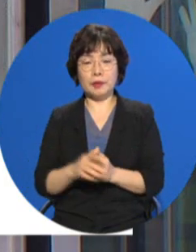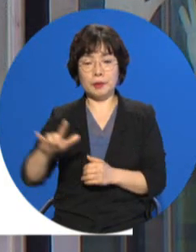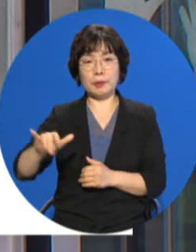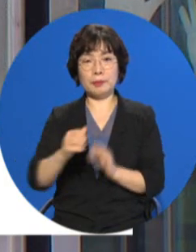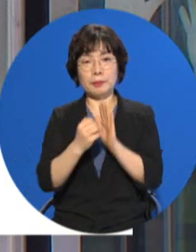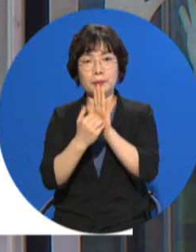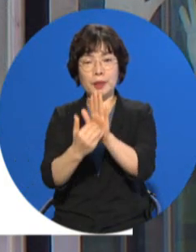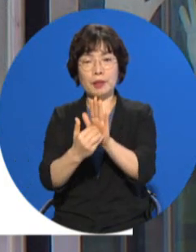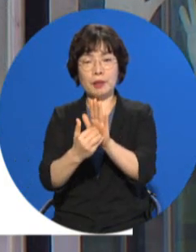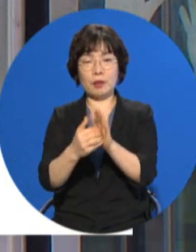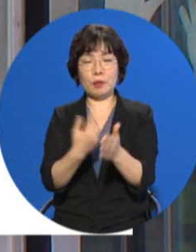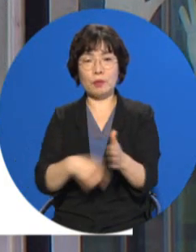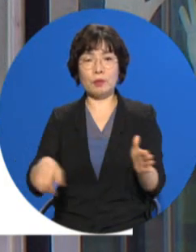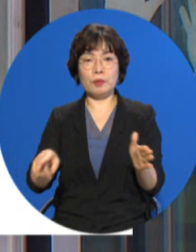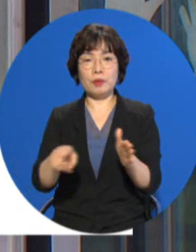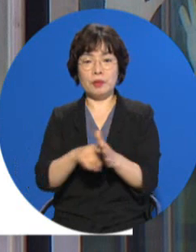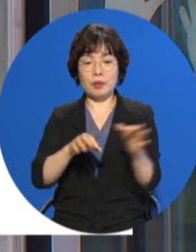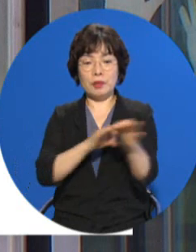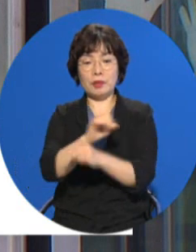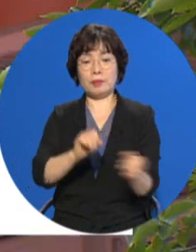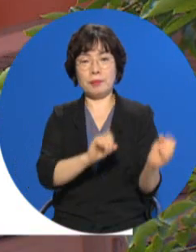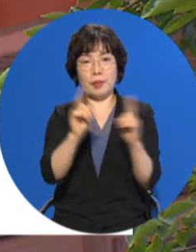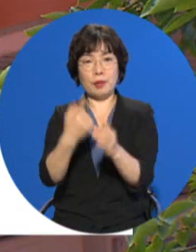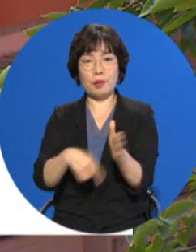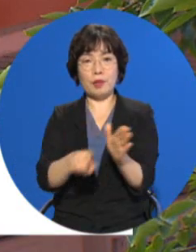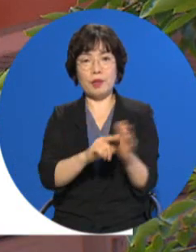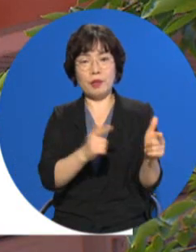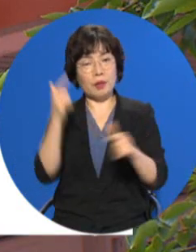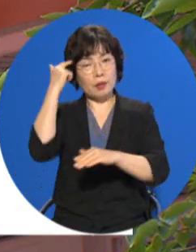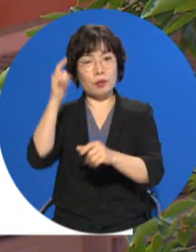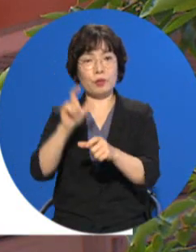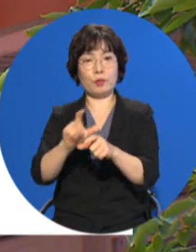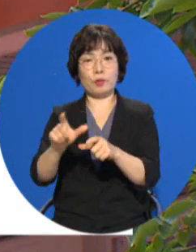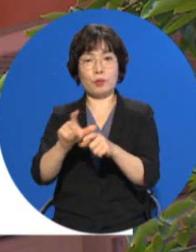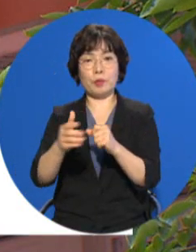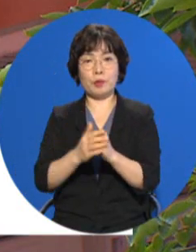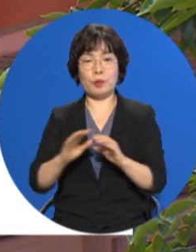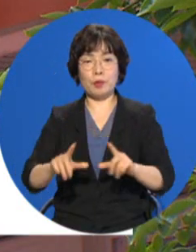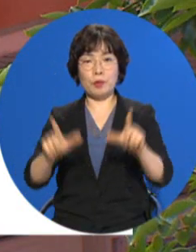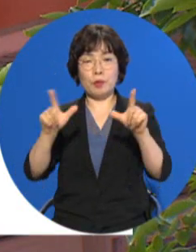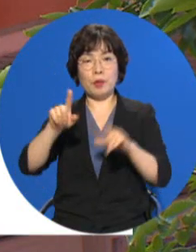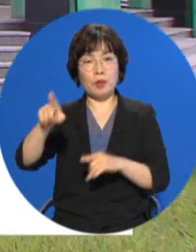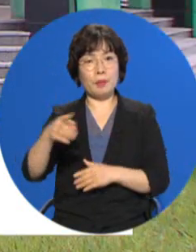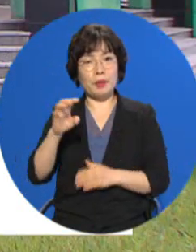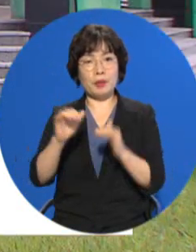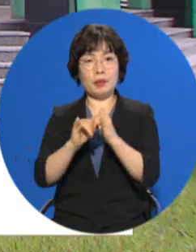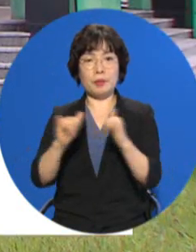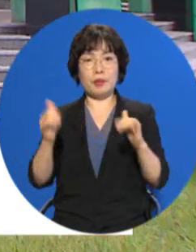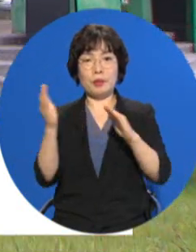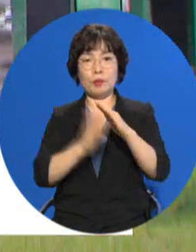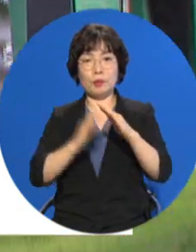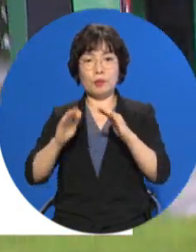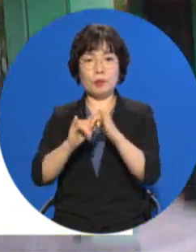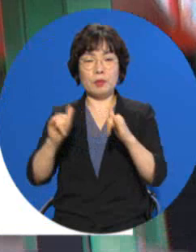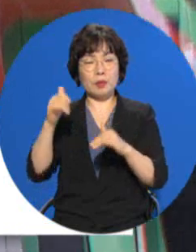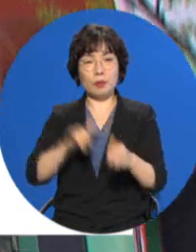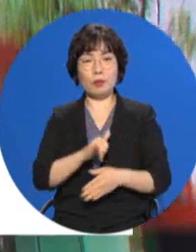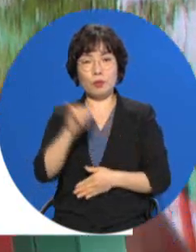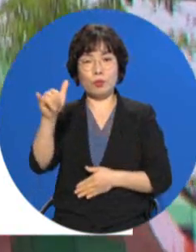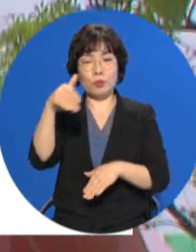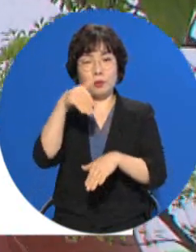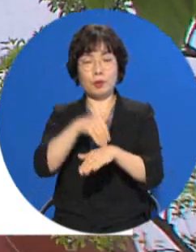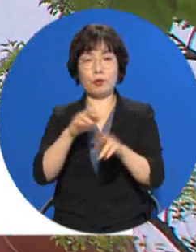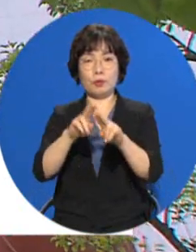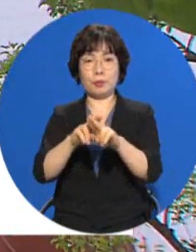방지와 지역경제 활성화를 위해 다양한 방안을 마련하고 있는 가운데 올해 예정된 140여 명의 공무원 국외 연수 계획을